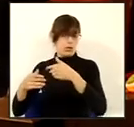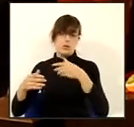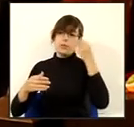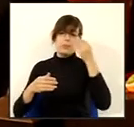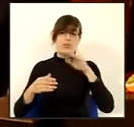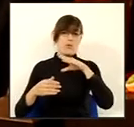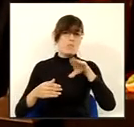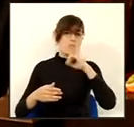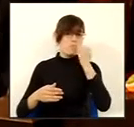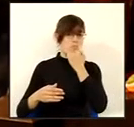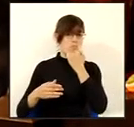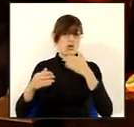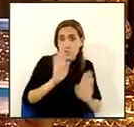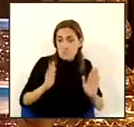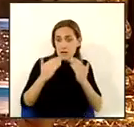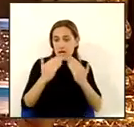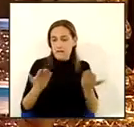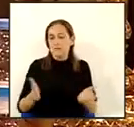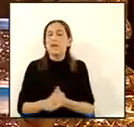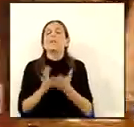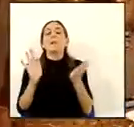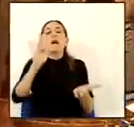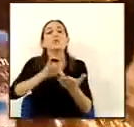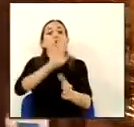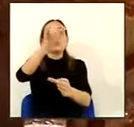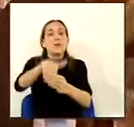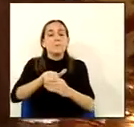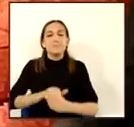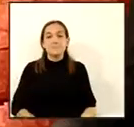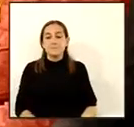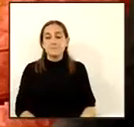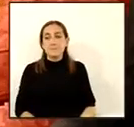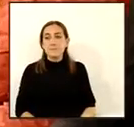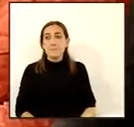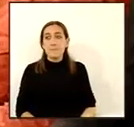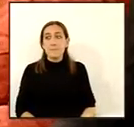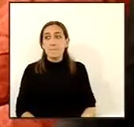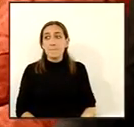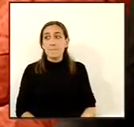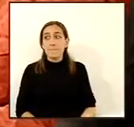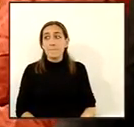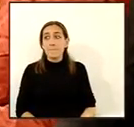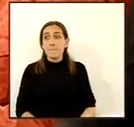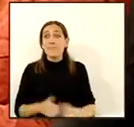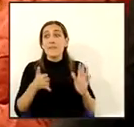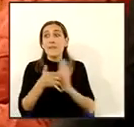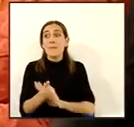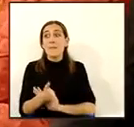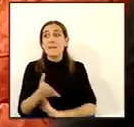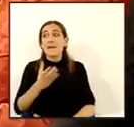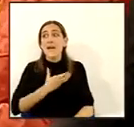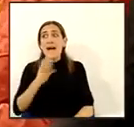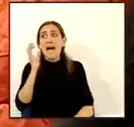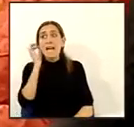prosperés. Moltes gràcies. Doncs passem a votació. Passem a votació, ja que l'alcaldessa està